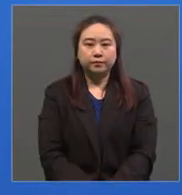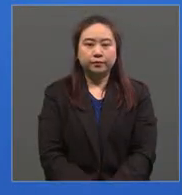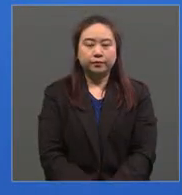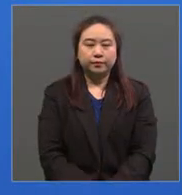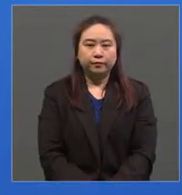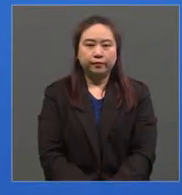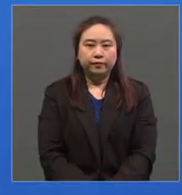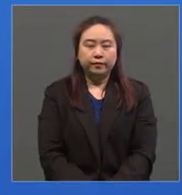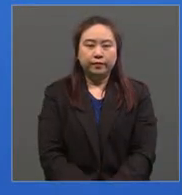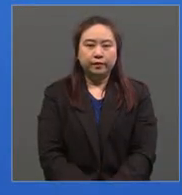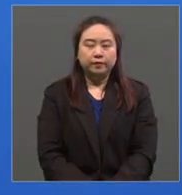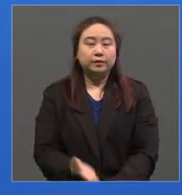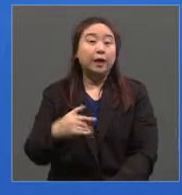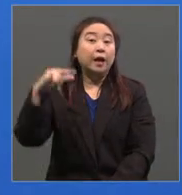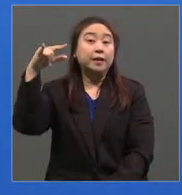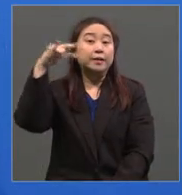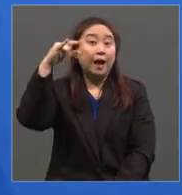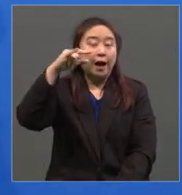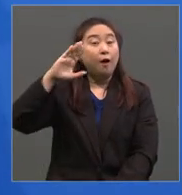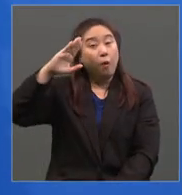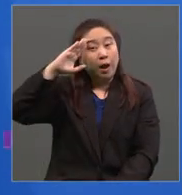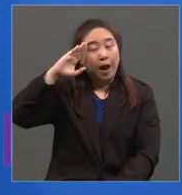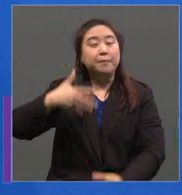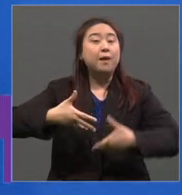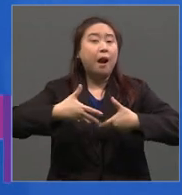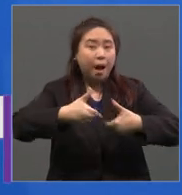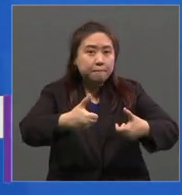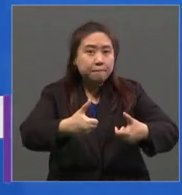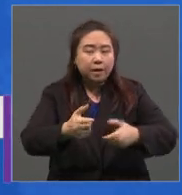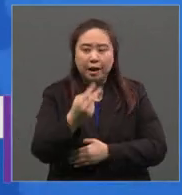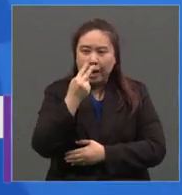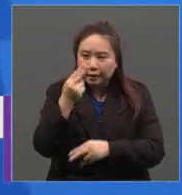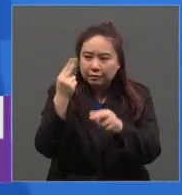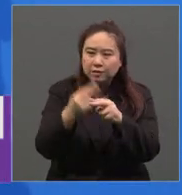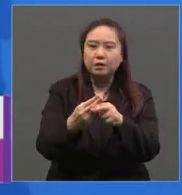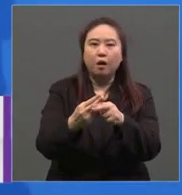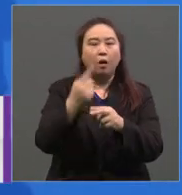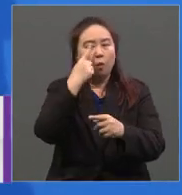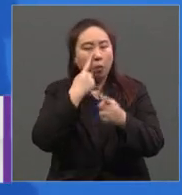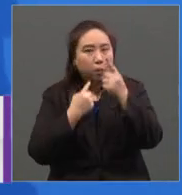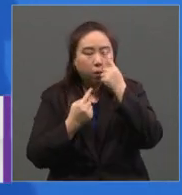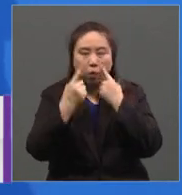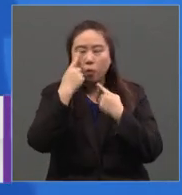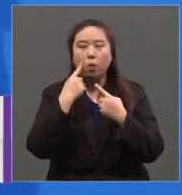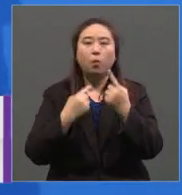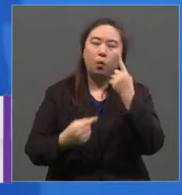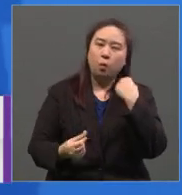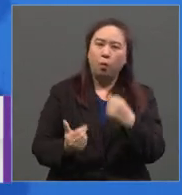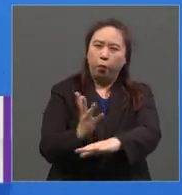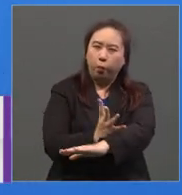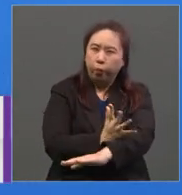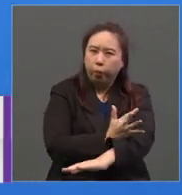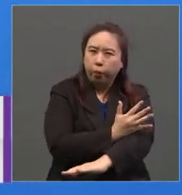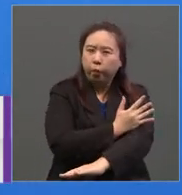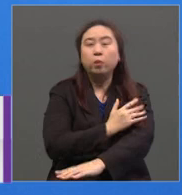ไทย Royal Air Force ไปรับพวกเรานะฮะก็เห็นแค่ชื่อน้ำตาก็ไหลแล้วนะฮะแล้วมันก็ขนลุกทั้งตัวแล้วล่ะว่